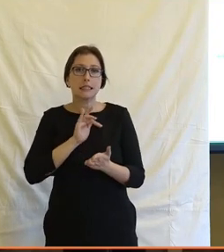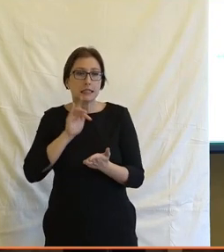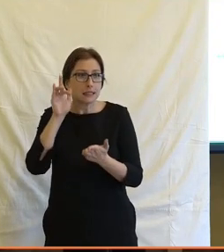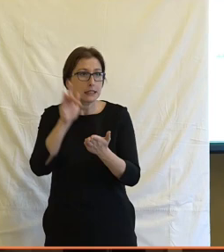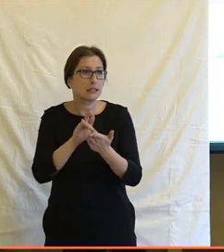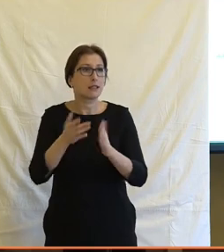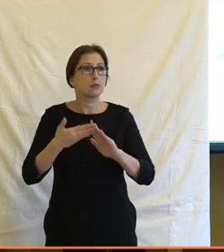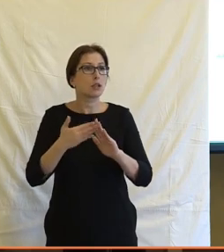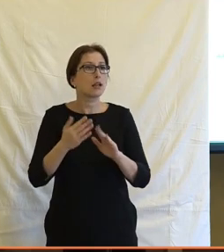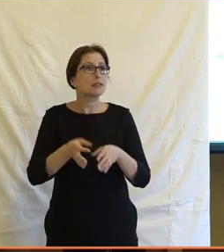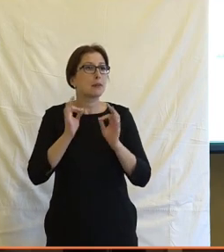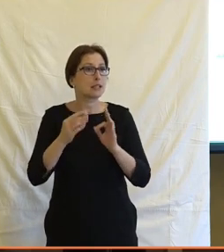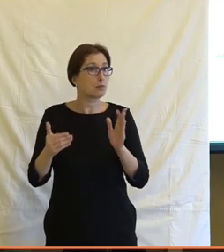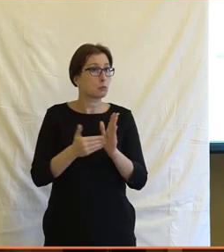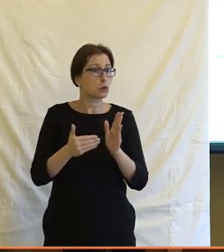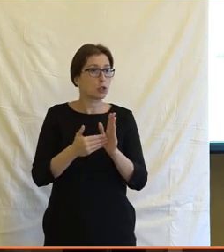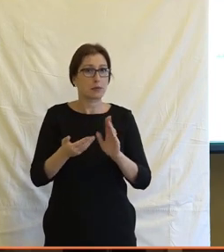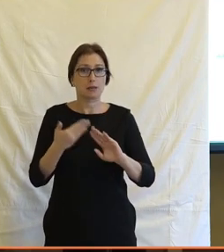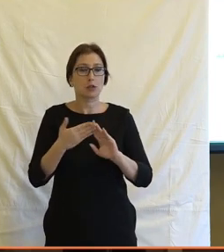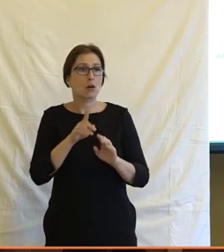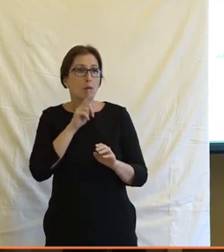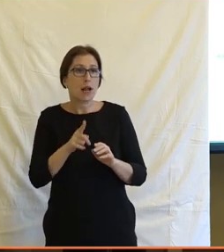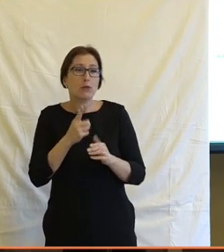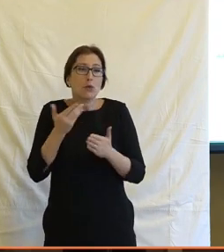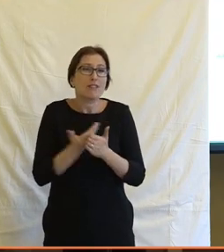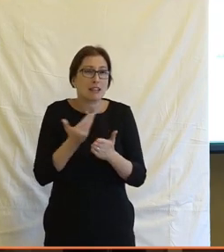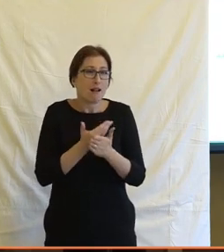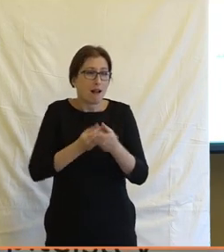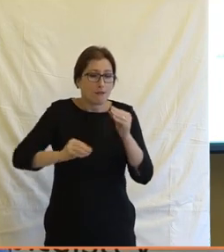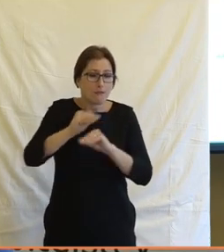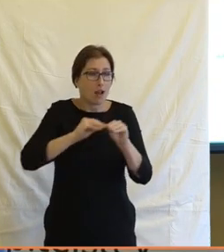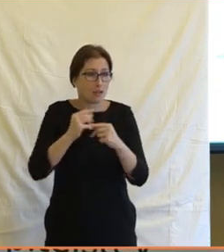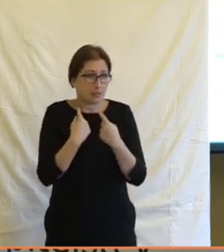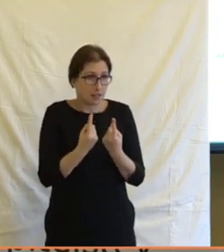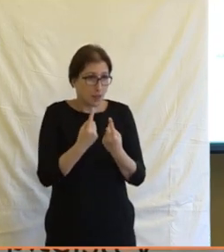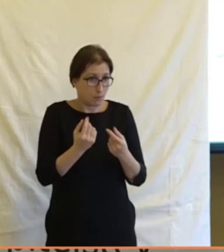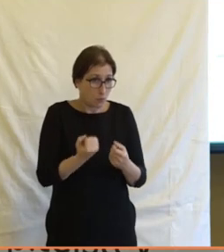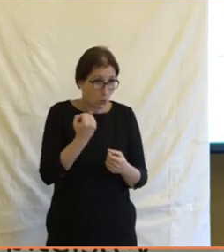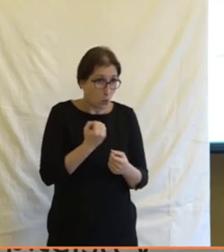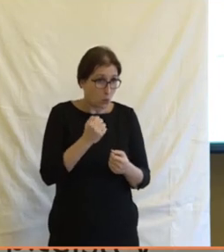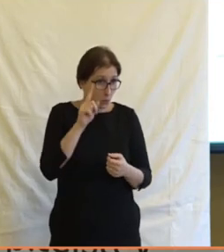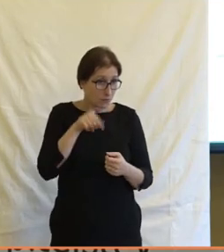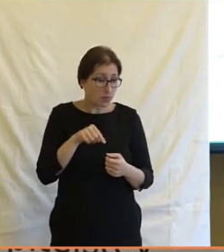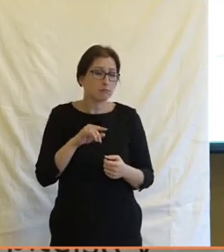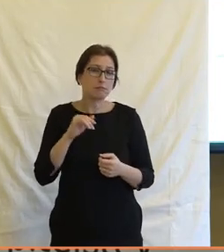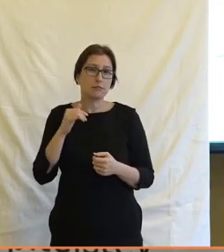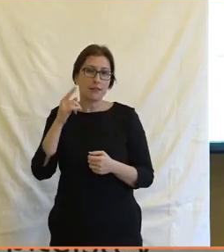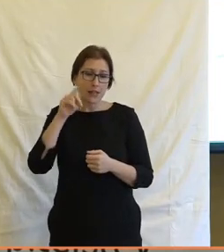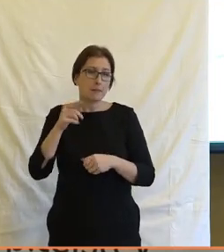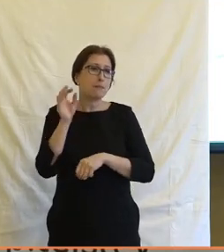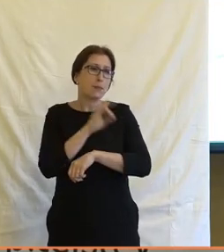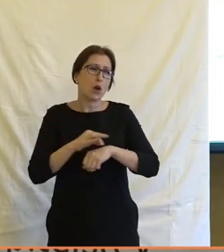cílený na lidi se speciálními potřebami, který se opravdu na sebe vydělá? Teďka vím, že těch projektů